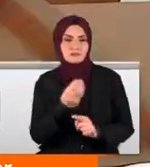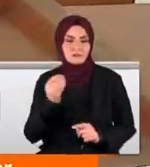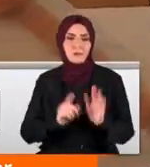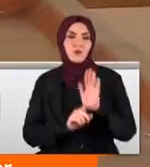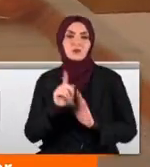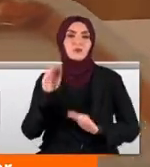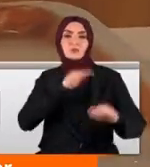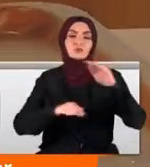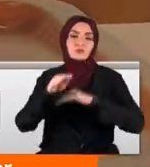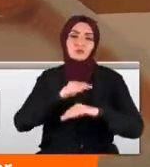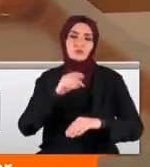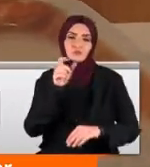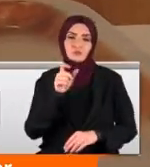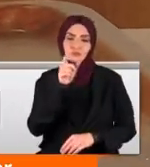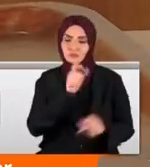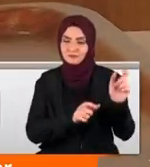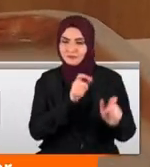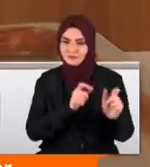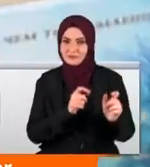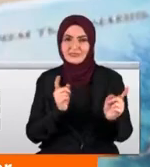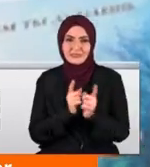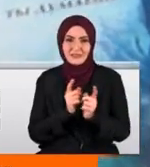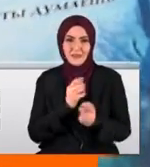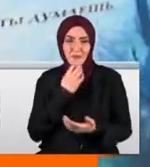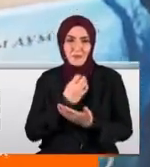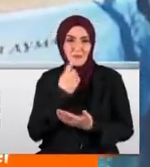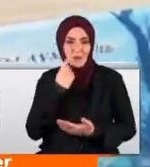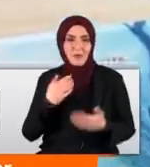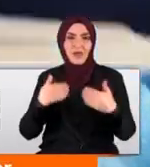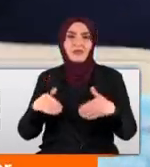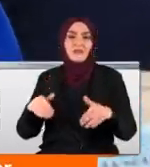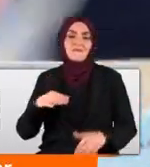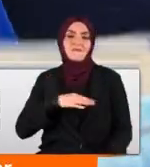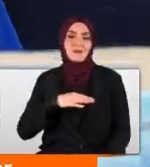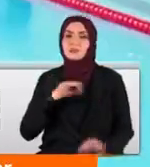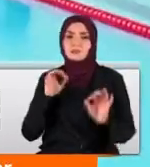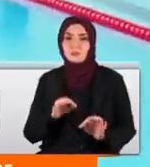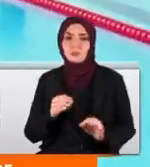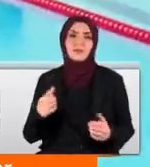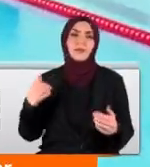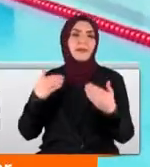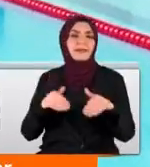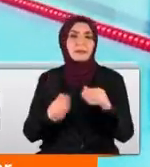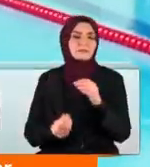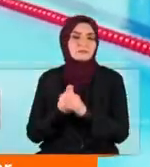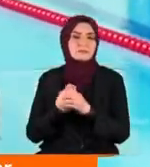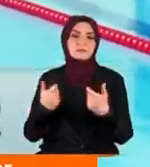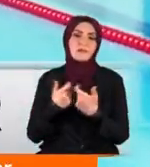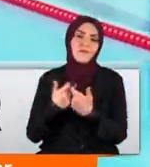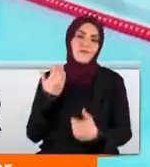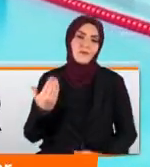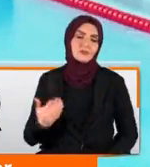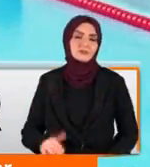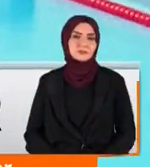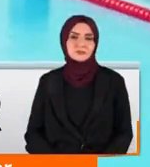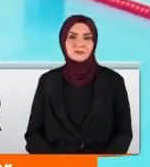Kısacık ömürlerini engellerle savaşarak geçiren çocukların önüne şimdi bir de savaş engeli çıktı. Antrenmanlarımıza